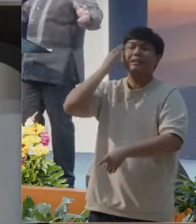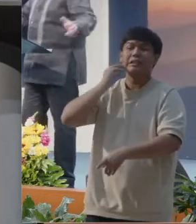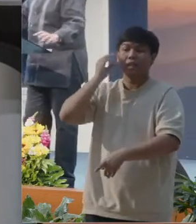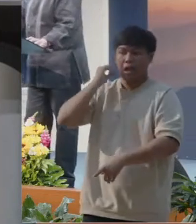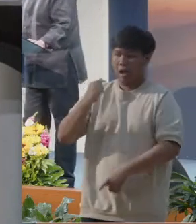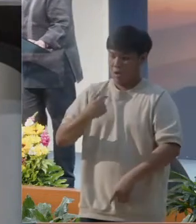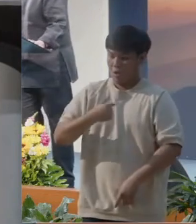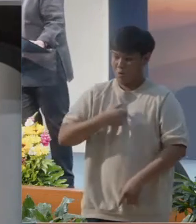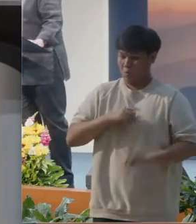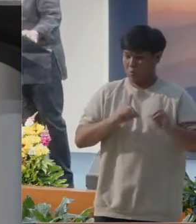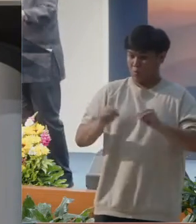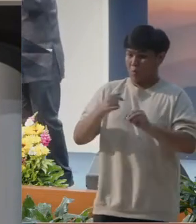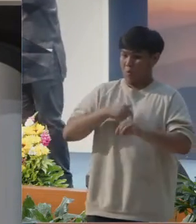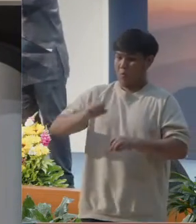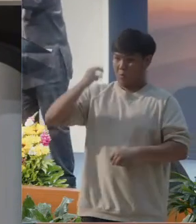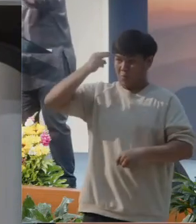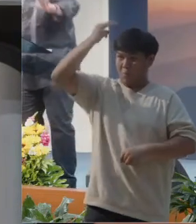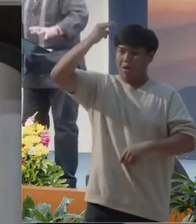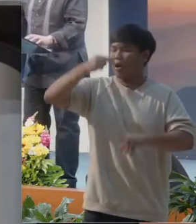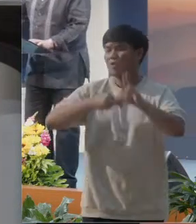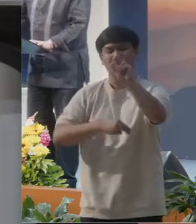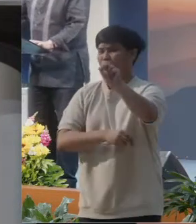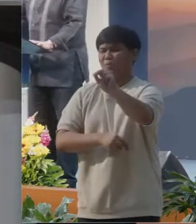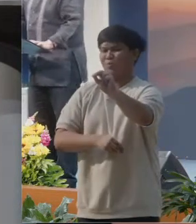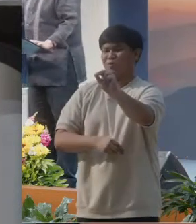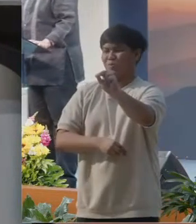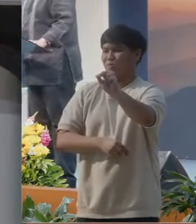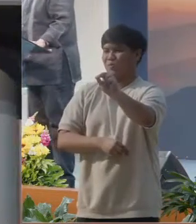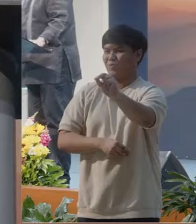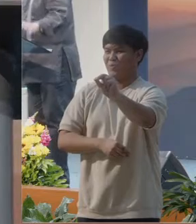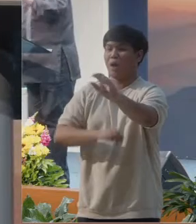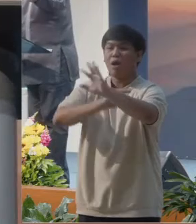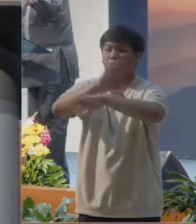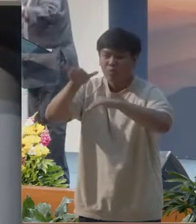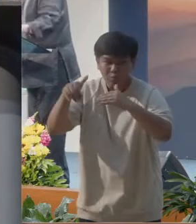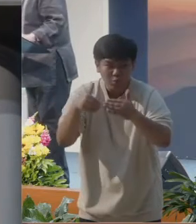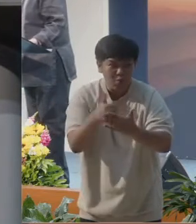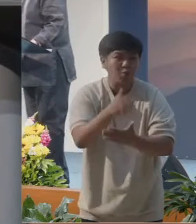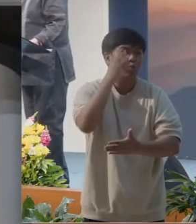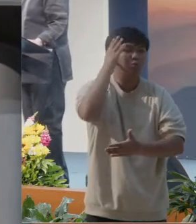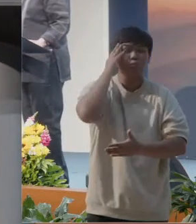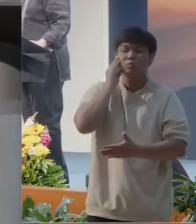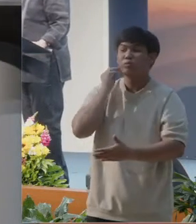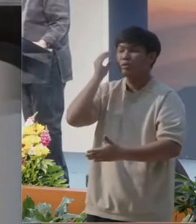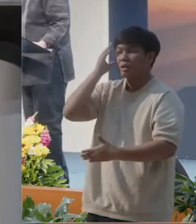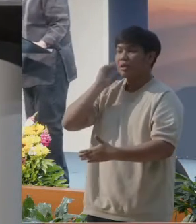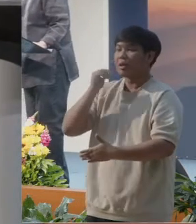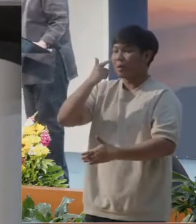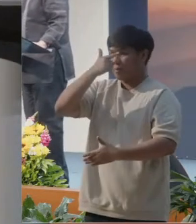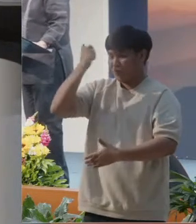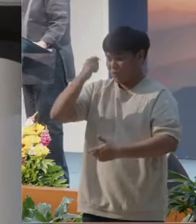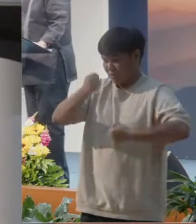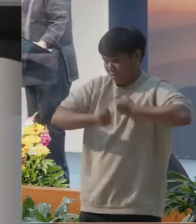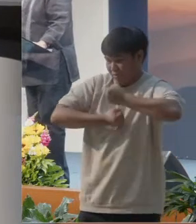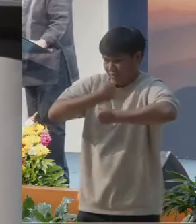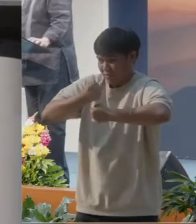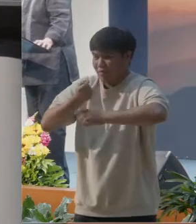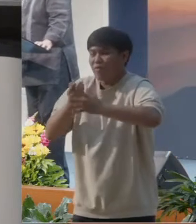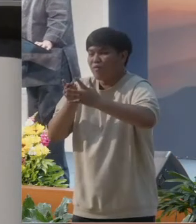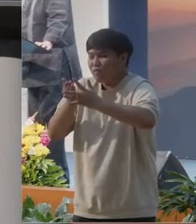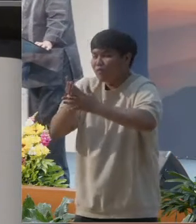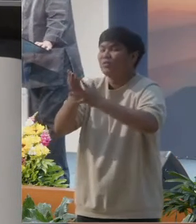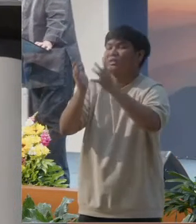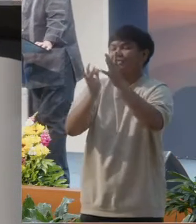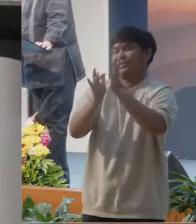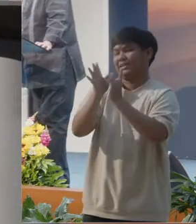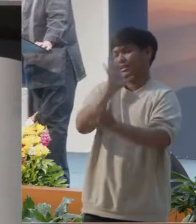things, kahit na ano pwede kong gawin. Hindi. Lahat ng kanyang pinagdaanan, napagdaanan niya dahil sa kalakasan ni Kristo sa